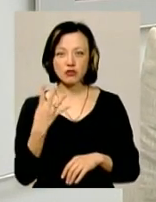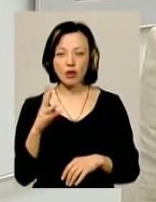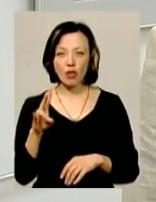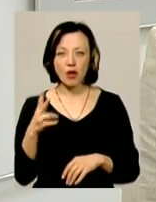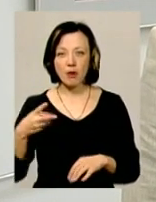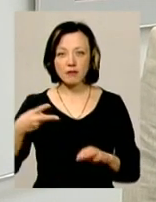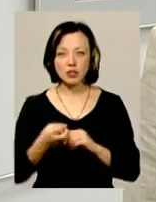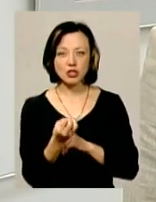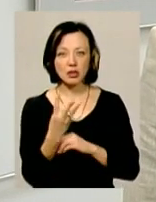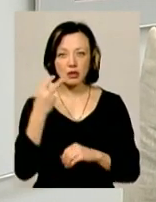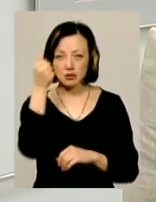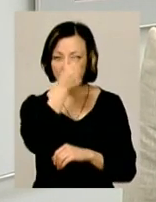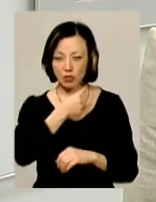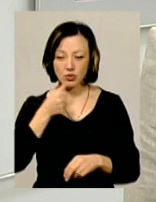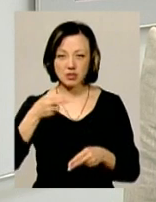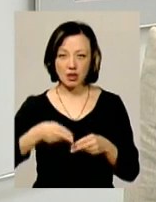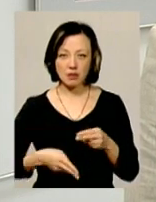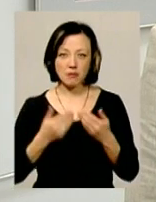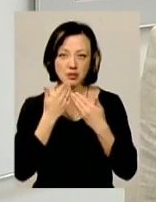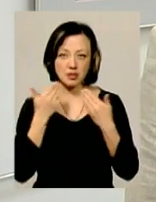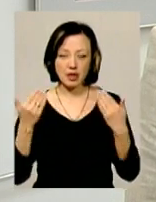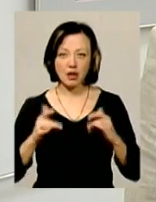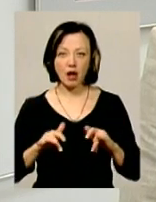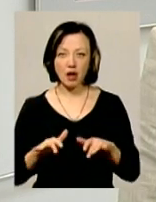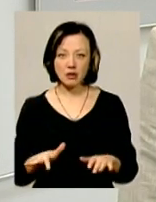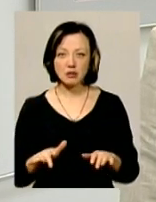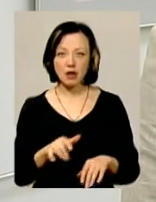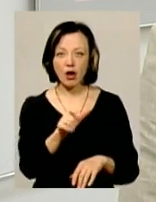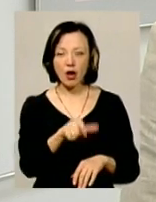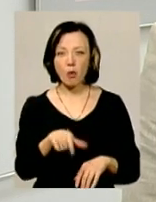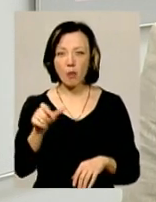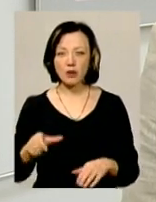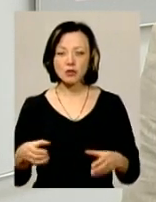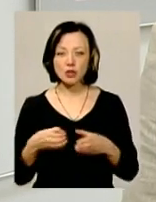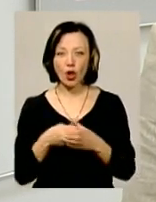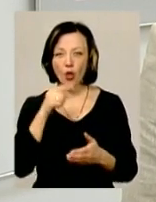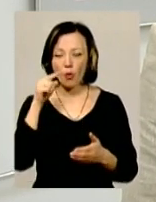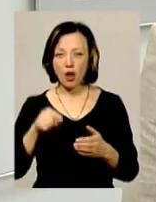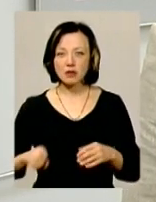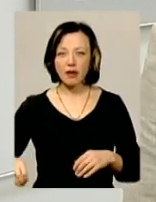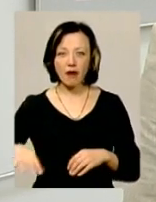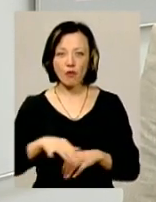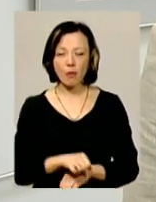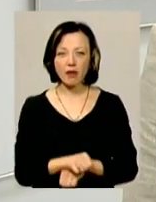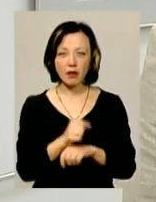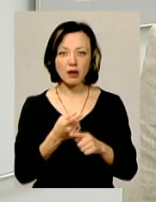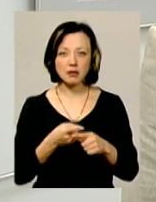ноября 2013 року, і закінчуючи останньою акцією громадського сектора Луганського Євромайдану,